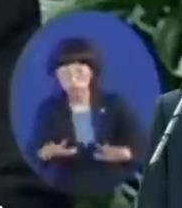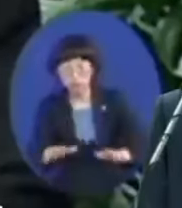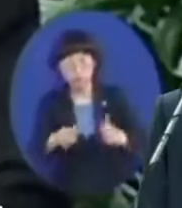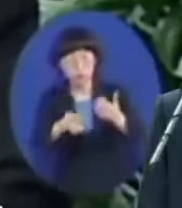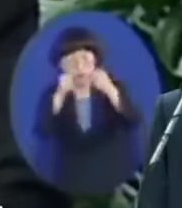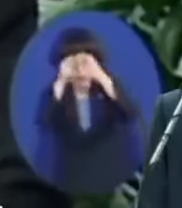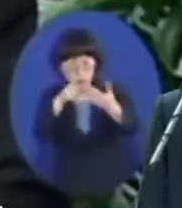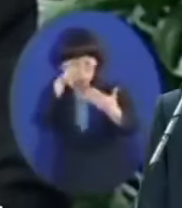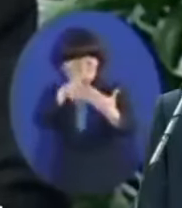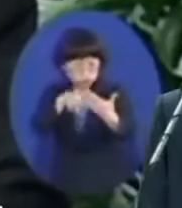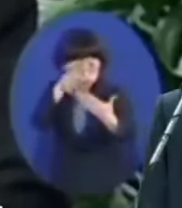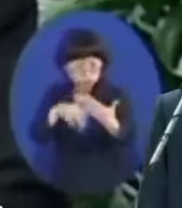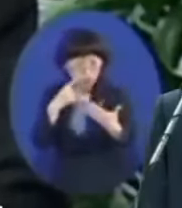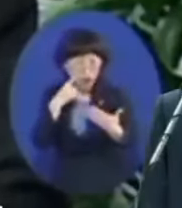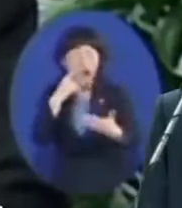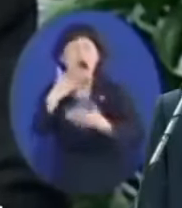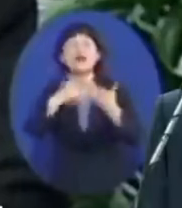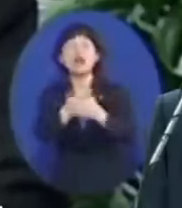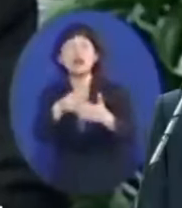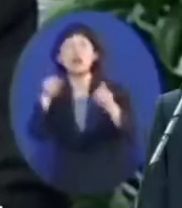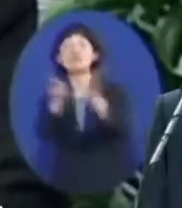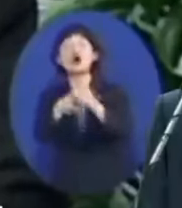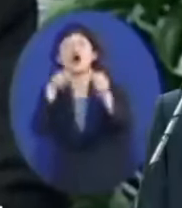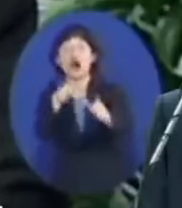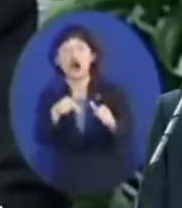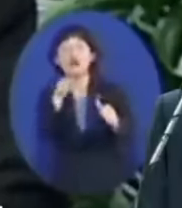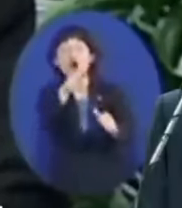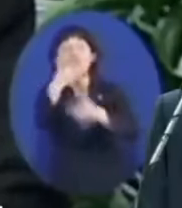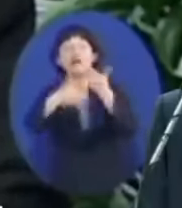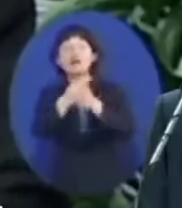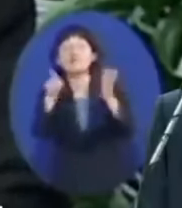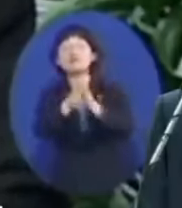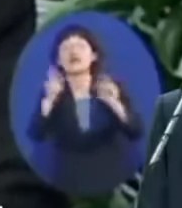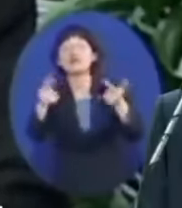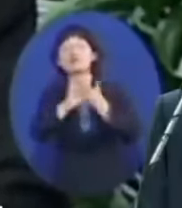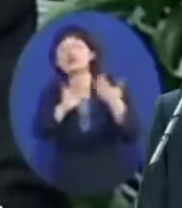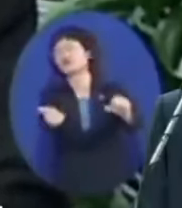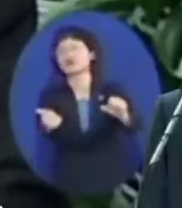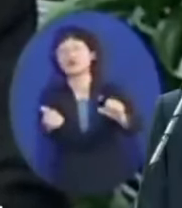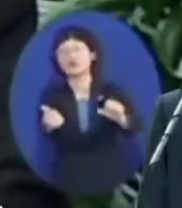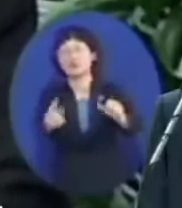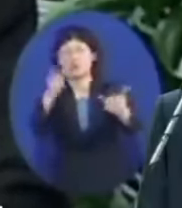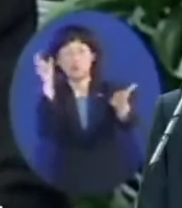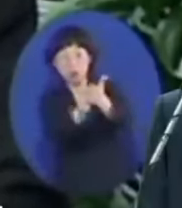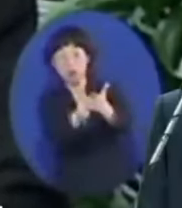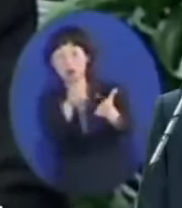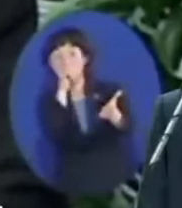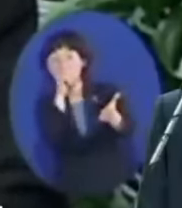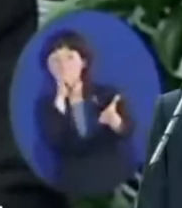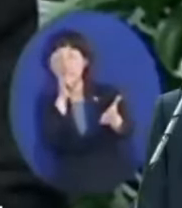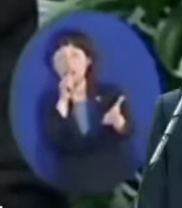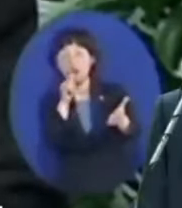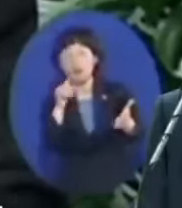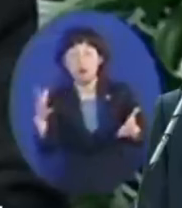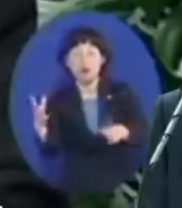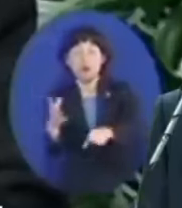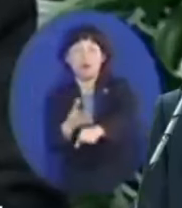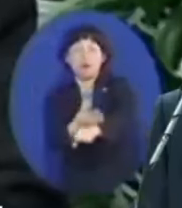했냐면 하나님을 믿어라. 내가 하나님을 믿지 않으면 죽으리라. 이 말씀이 적혀졌습니다.